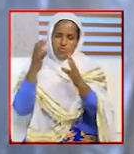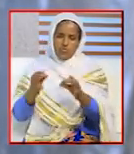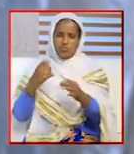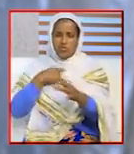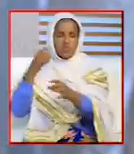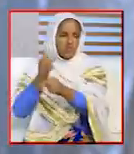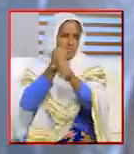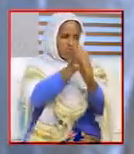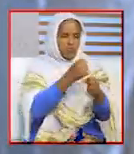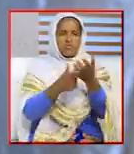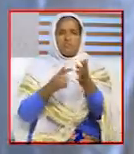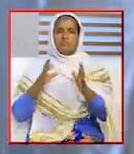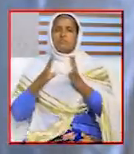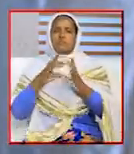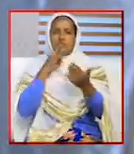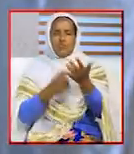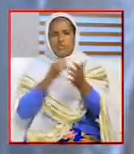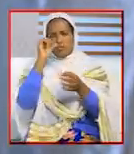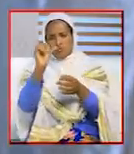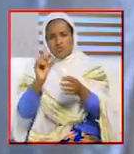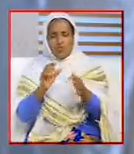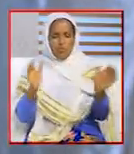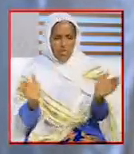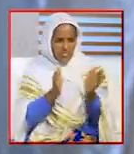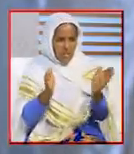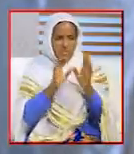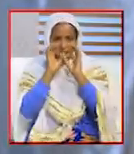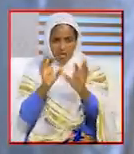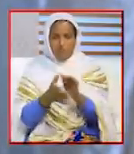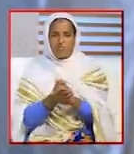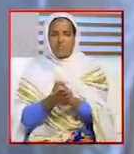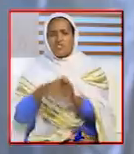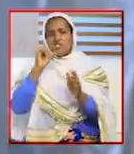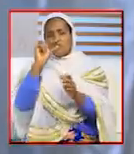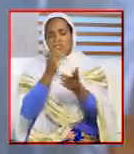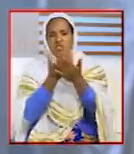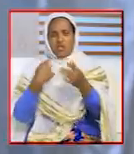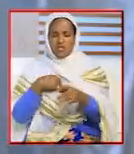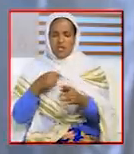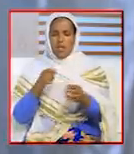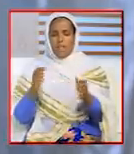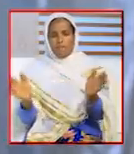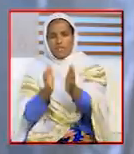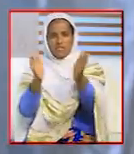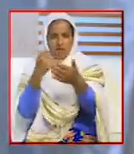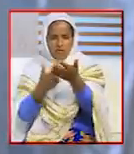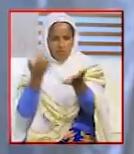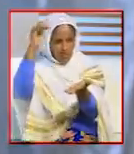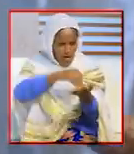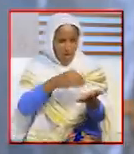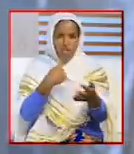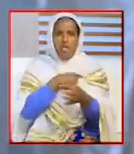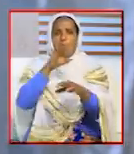ምን ወስዳቸዋለሁ በዚህ እየተጽናና በትንሹ መጽናናት በሌለብን ጥቂት ነገር የምንጽናና ያንኑም